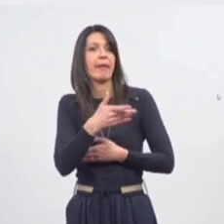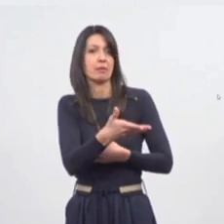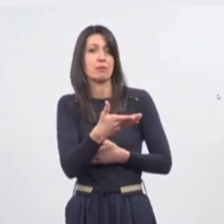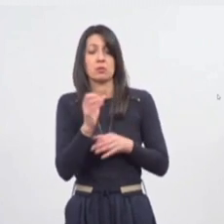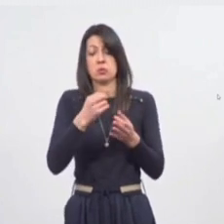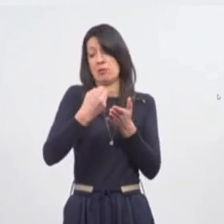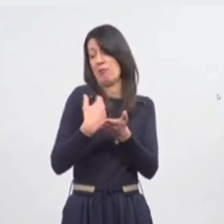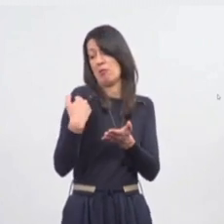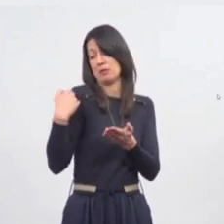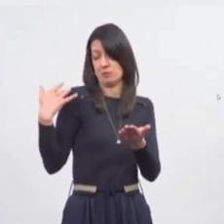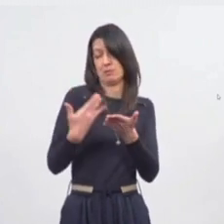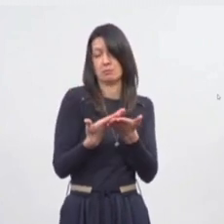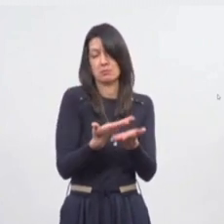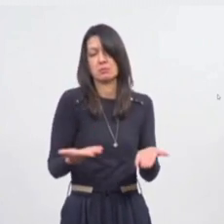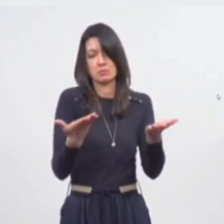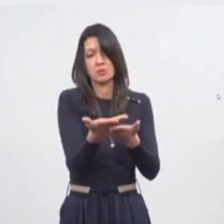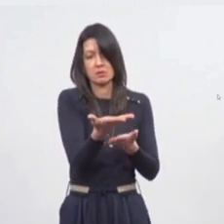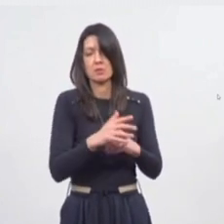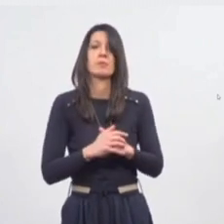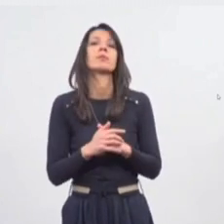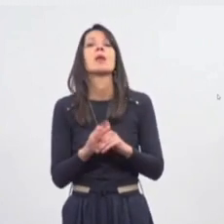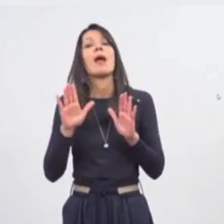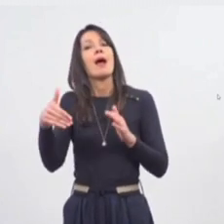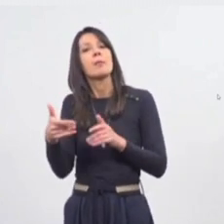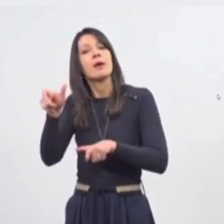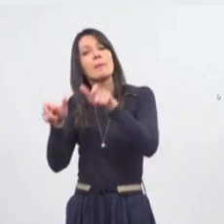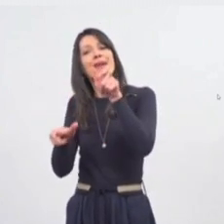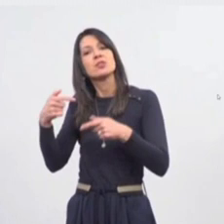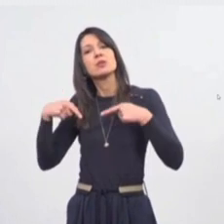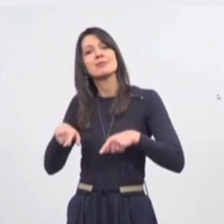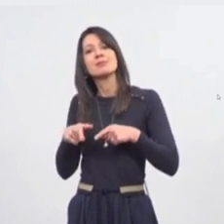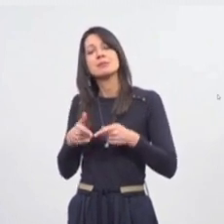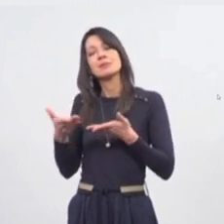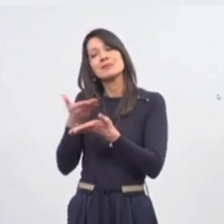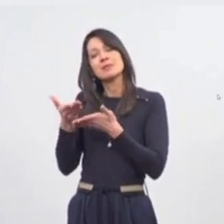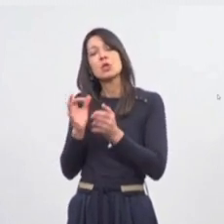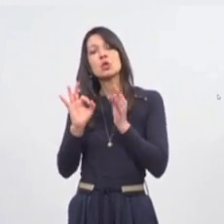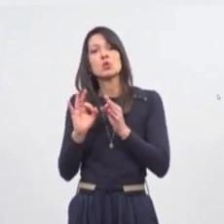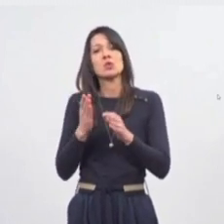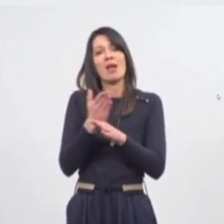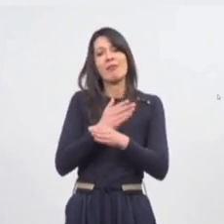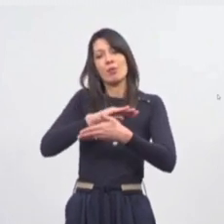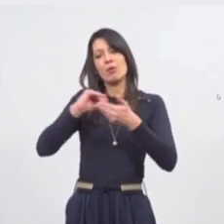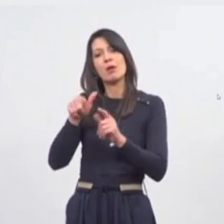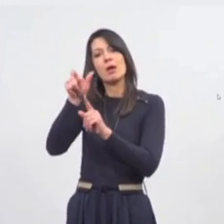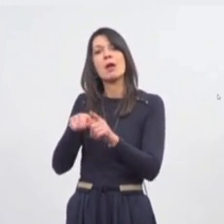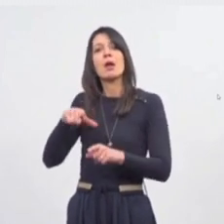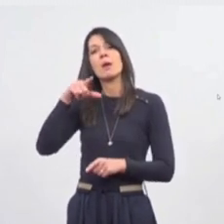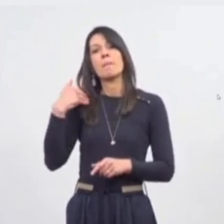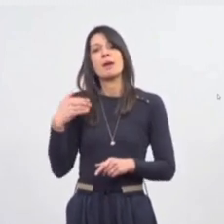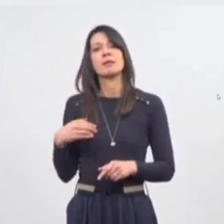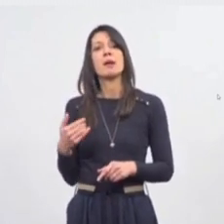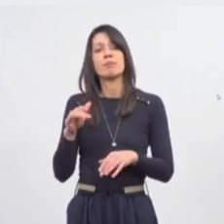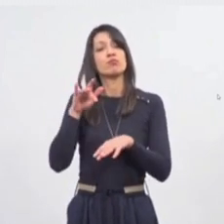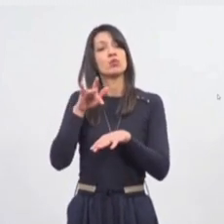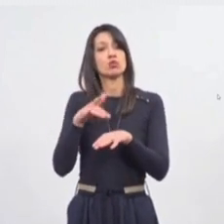jours. Avant d'ouvrir la discussion avec mes homologues, j'ai souhaité donner la parole à Madame Catherine Troftmann, ancienne ministre, qui nous a fait